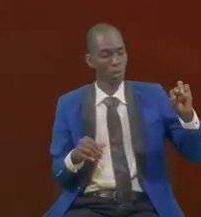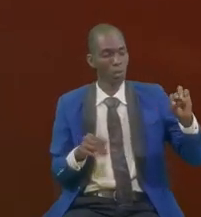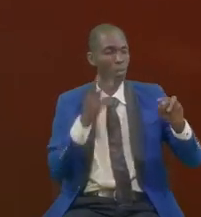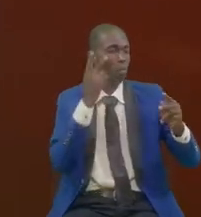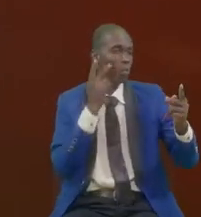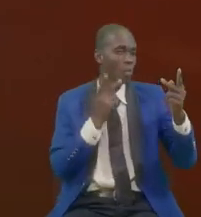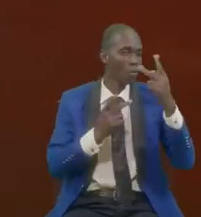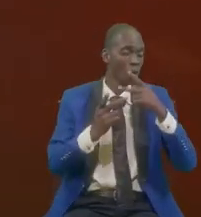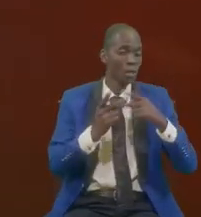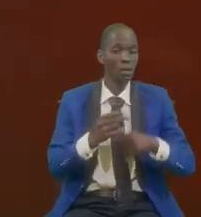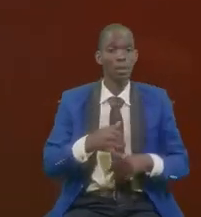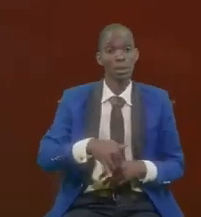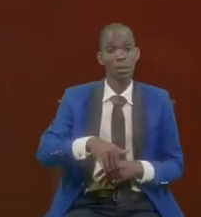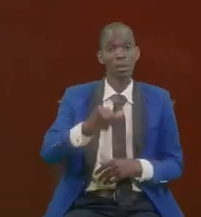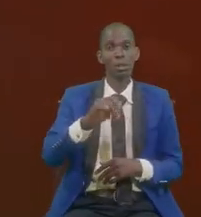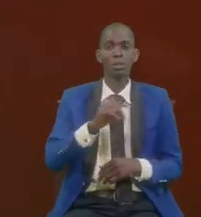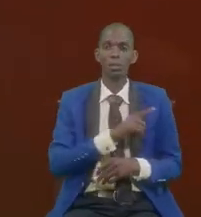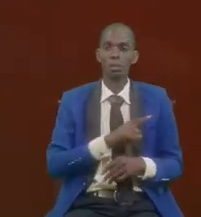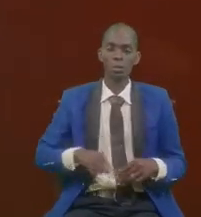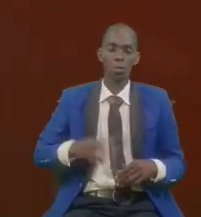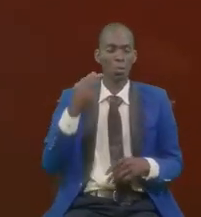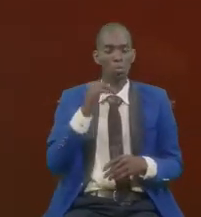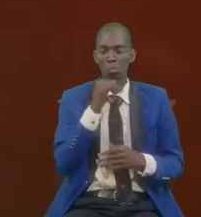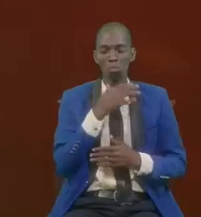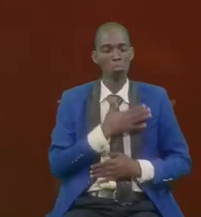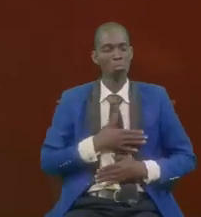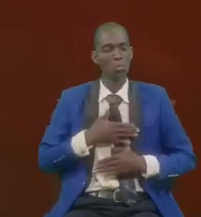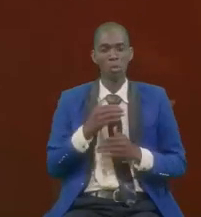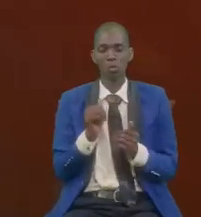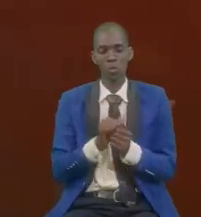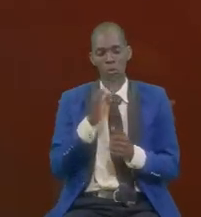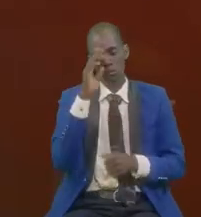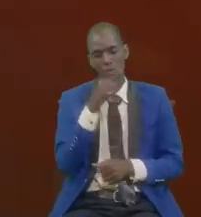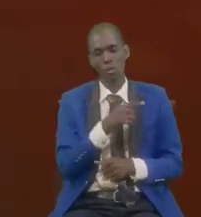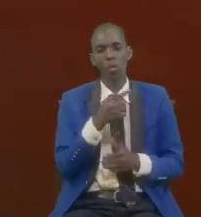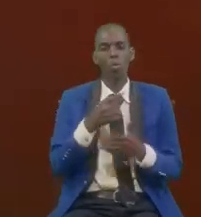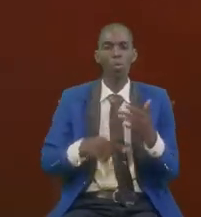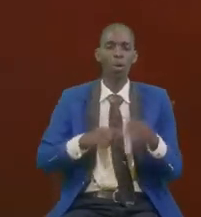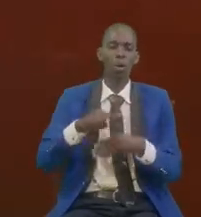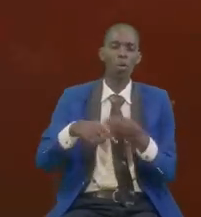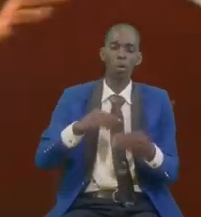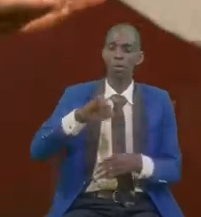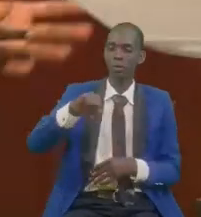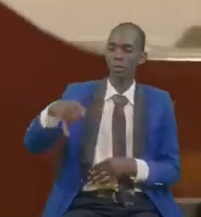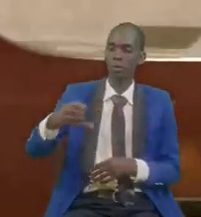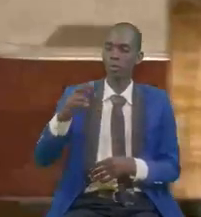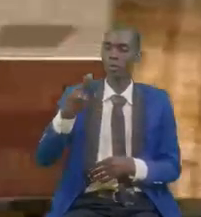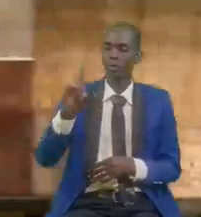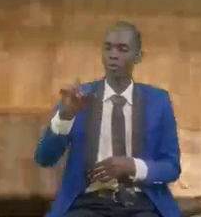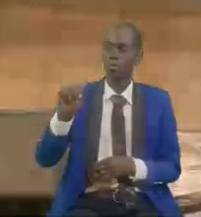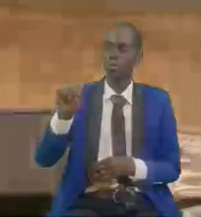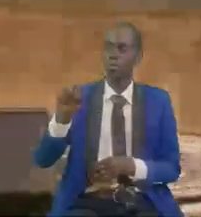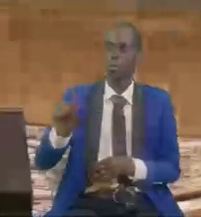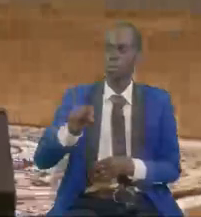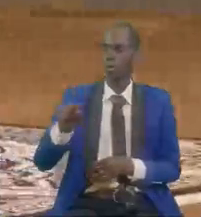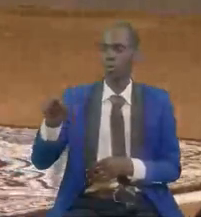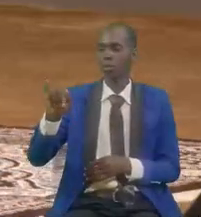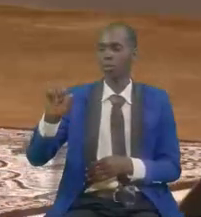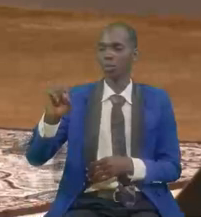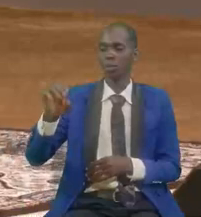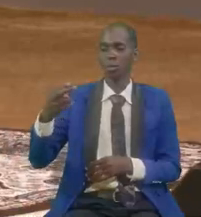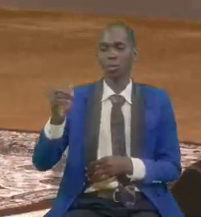cependant, le Seigneur n'était pas content de lui. Judas Iscariot, et lorsque